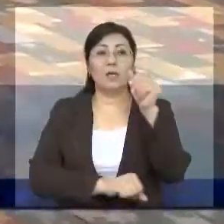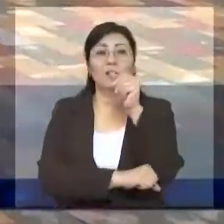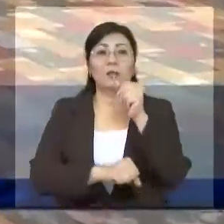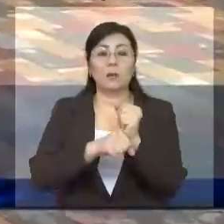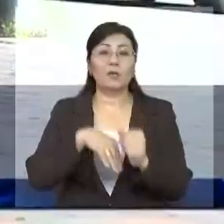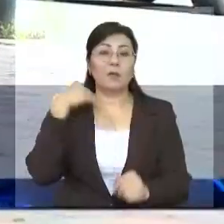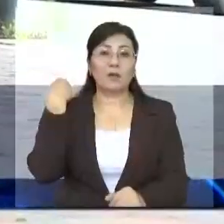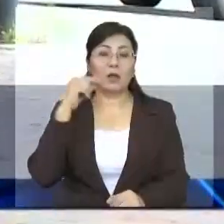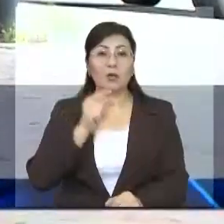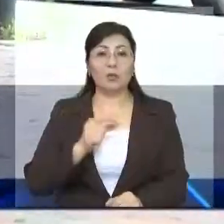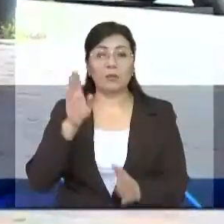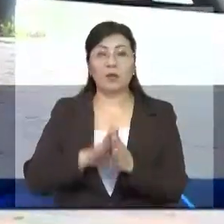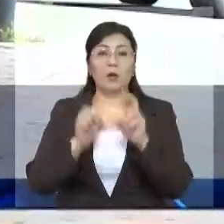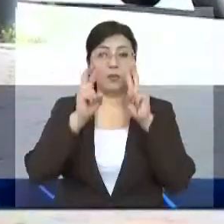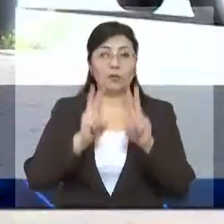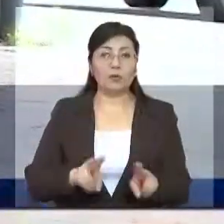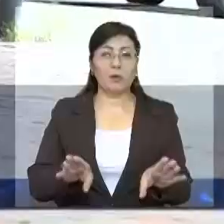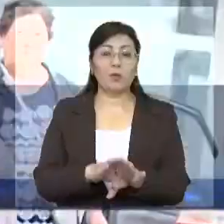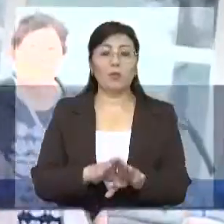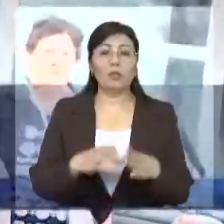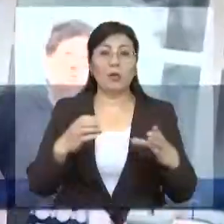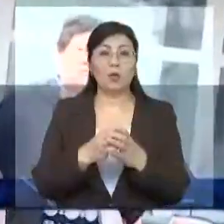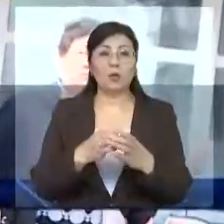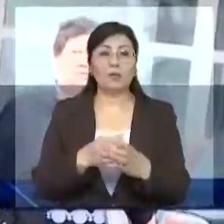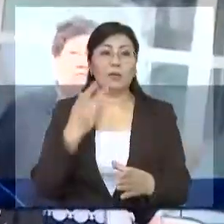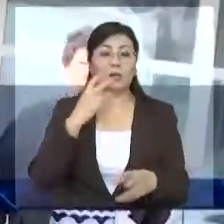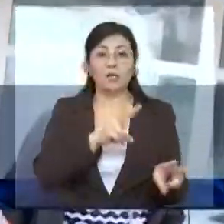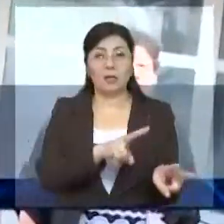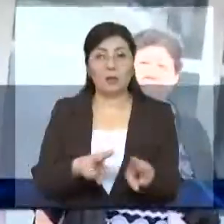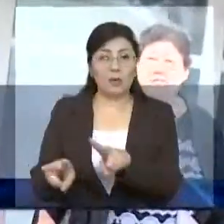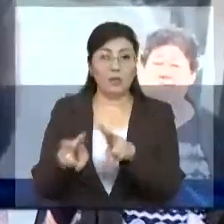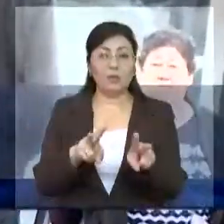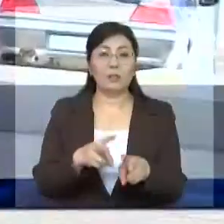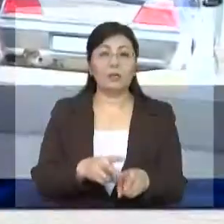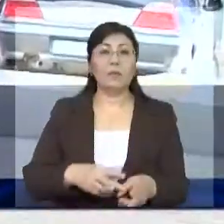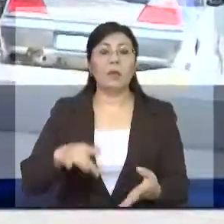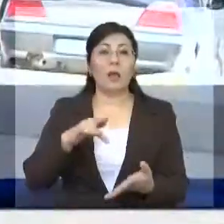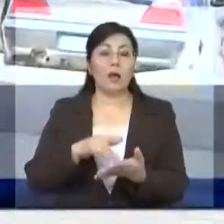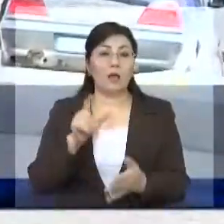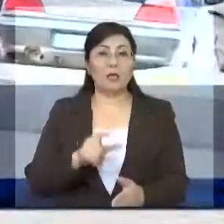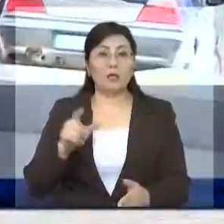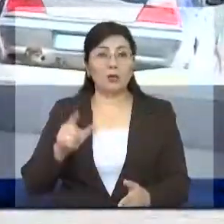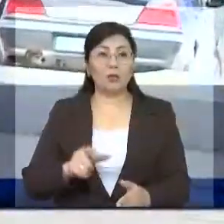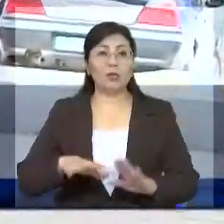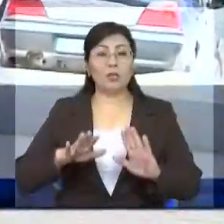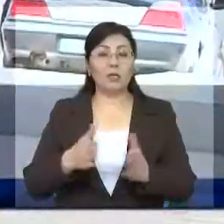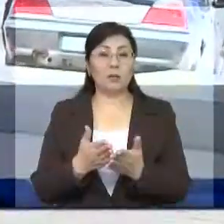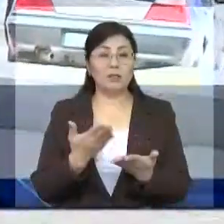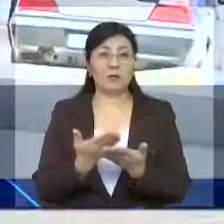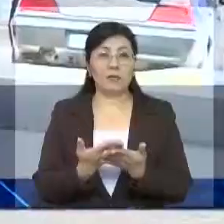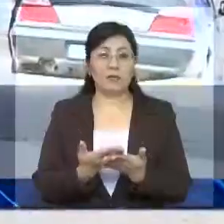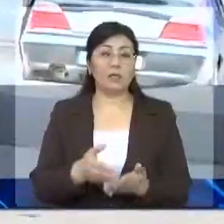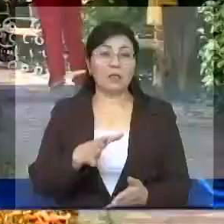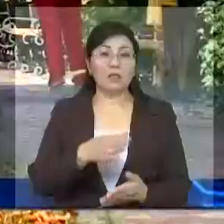қызметкерлері ақтөбеліктердің қауіпсіздігі үшін аталған аумақта тұрақты түрде бақылау жүргізеді. Қала тұрғындарына қолайсыз жағдай тудырғандарға дереу